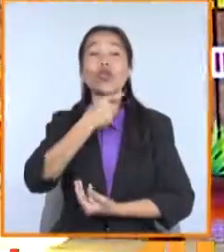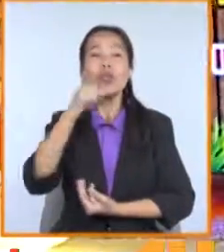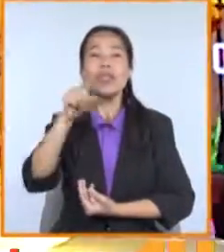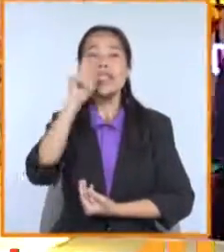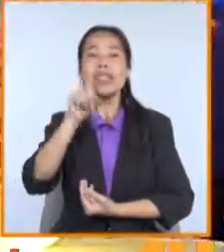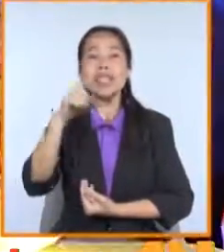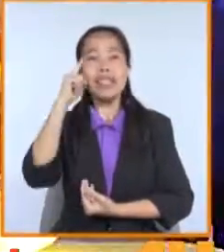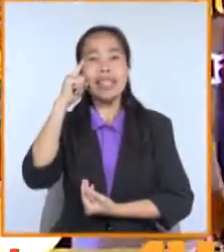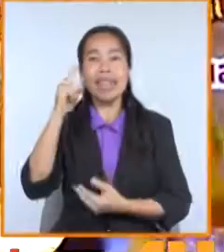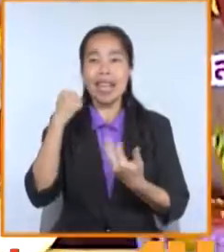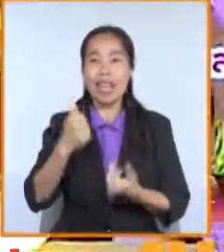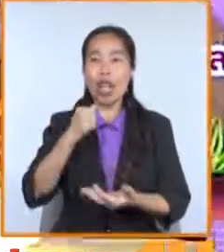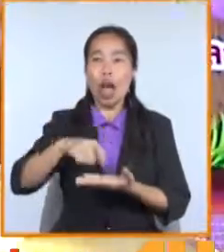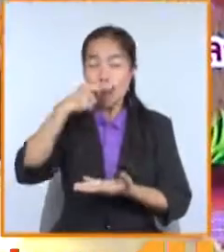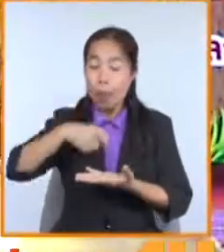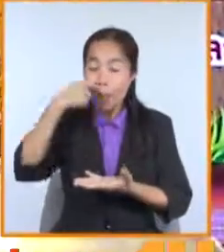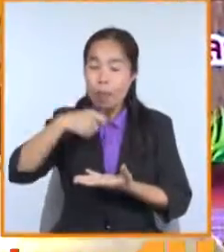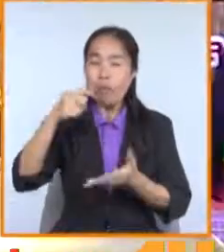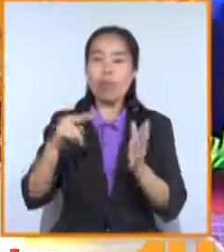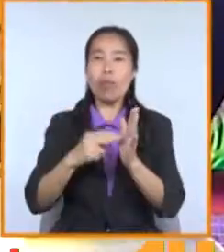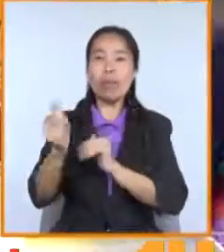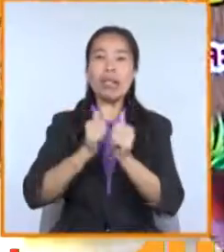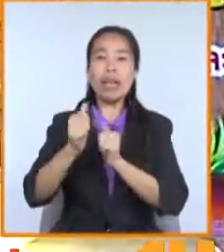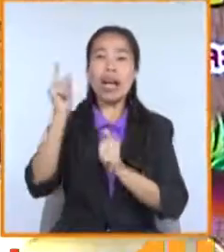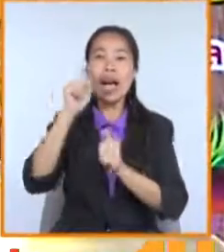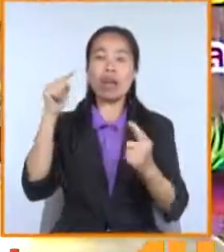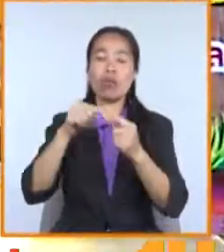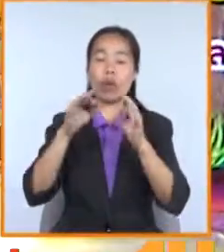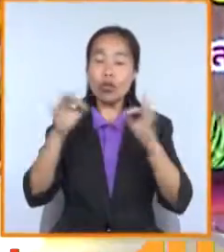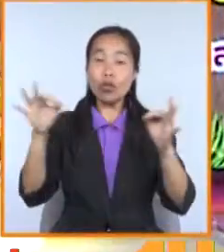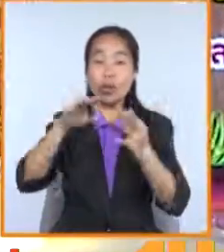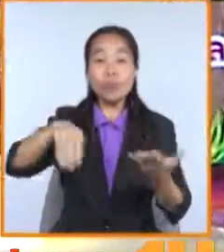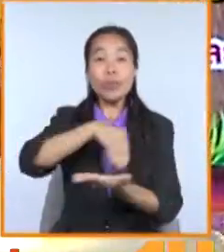กินข้าวปุ้นน้ำแจ่วนี่ก็ถือว่าเป็นส่วนหนึ่งของการสืบทอดวัฒนธรรม